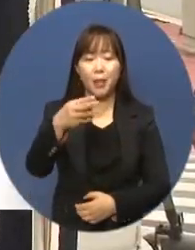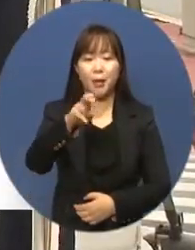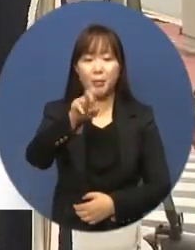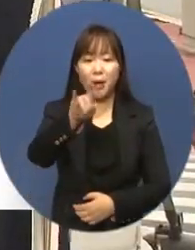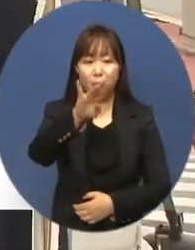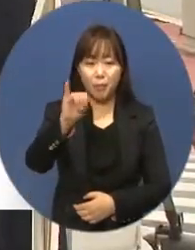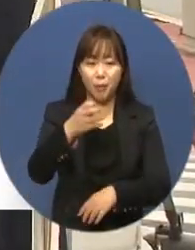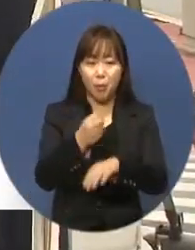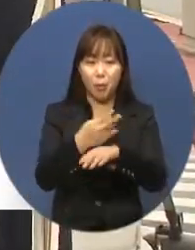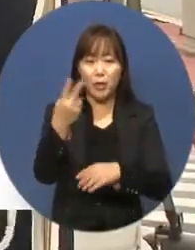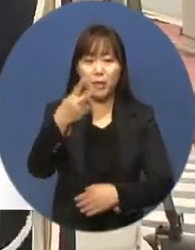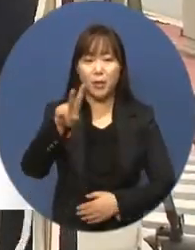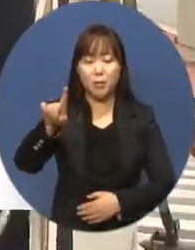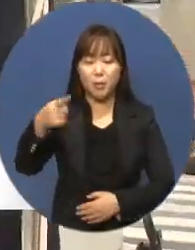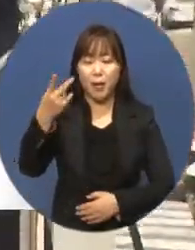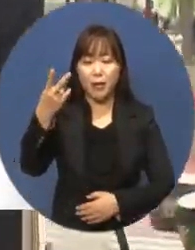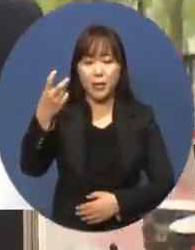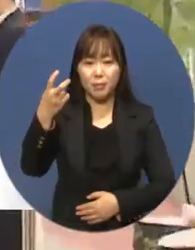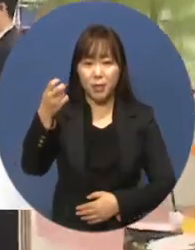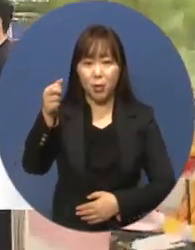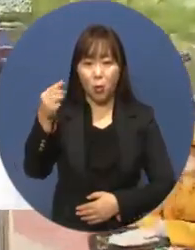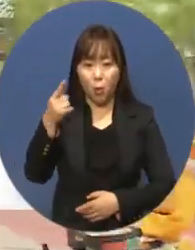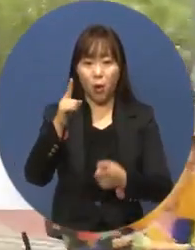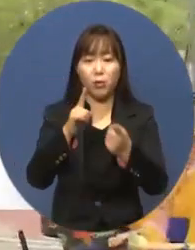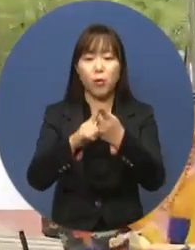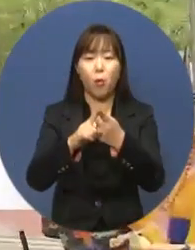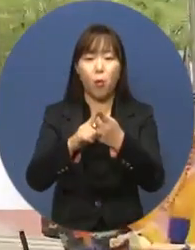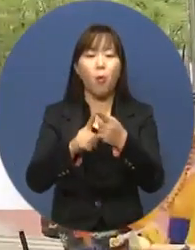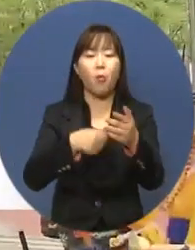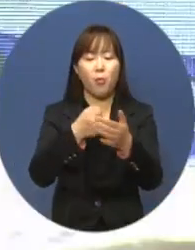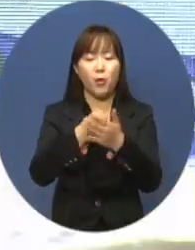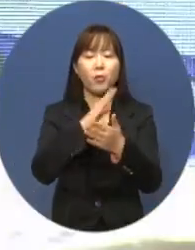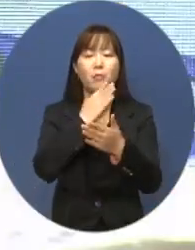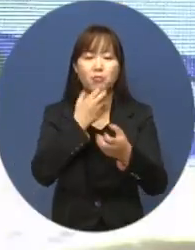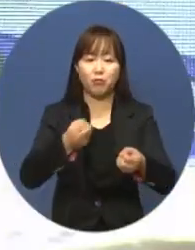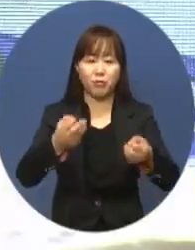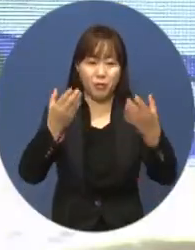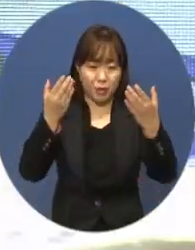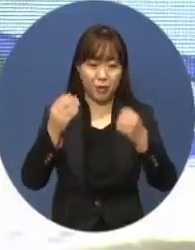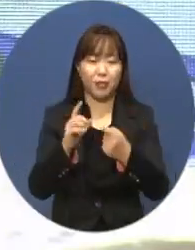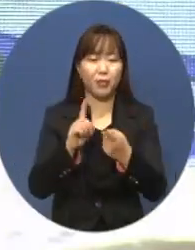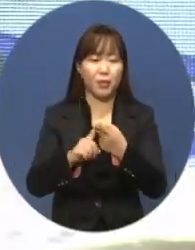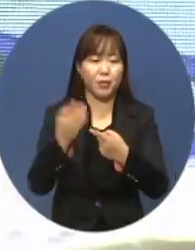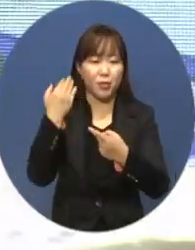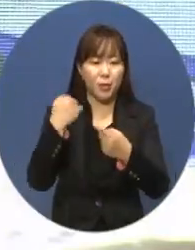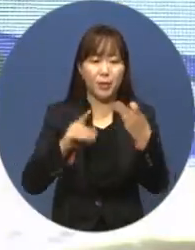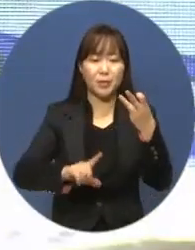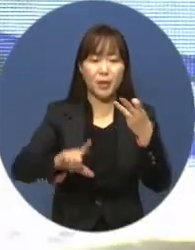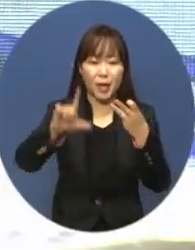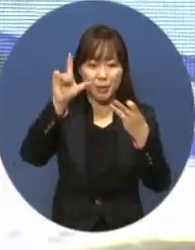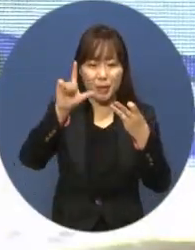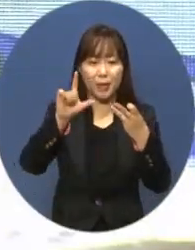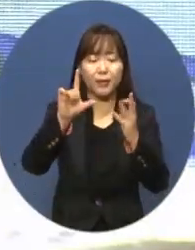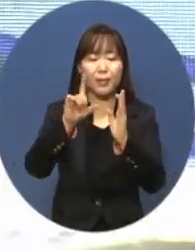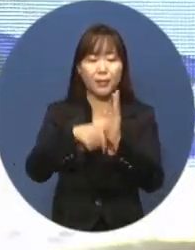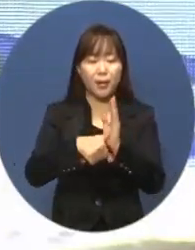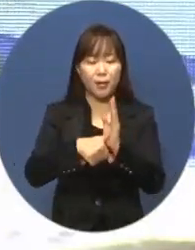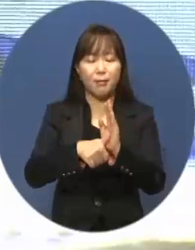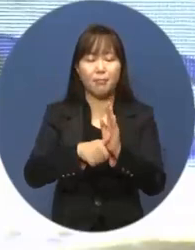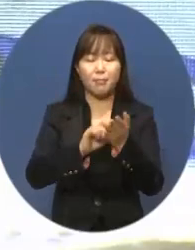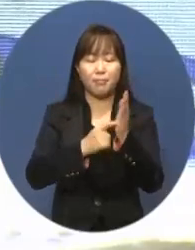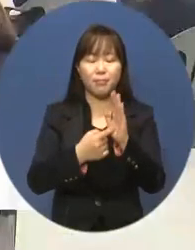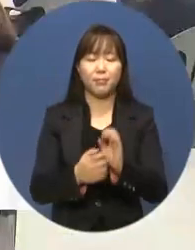보물제 2000 122호 승격 을 기념하기 위한 축하 행사를 지난 13일 순천 부 흑석 남문 터 광장에서